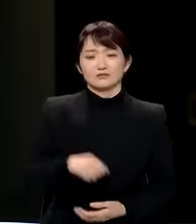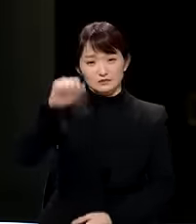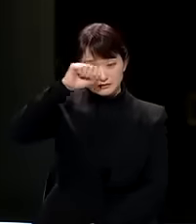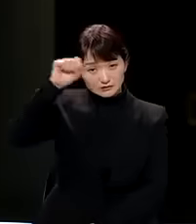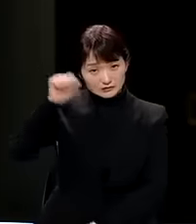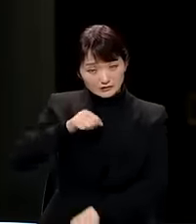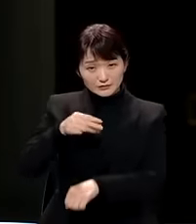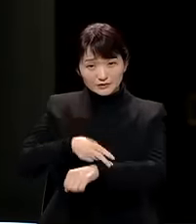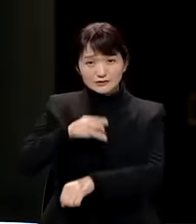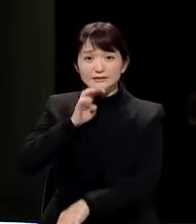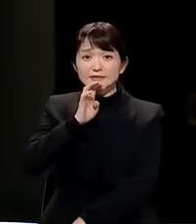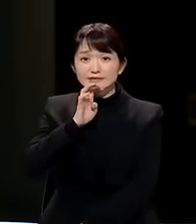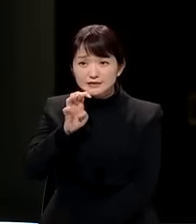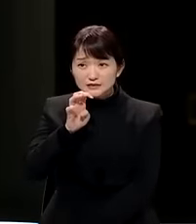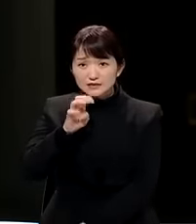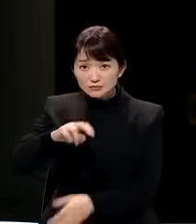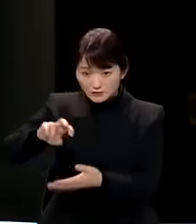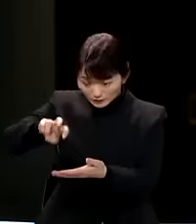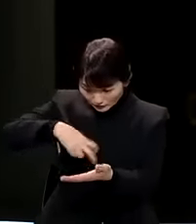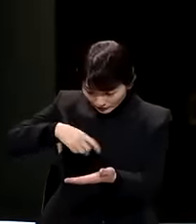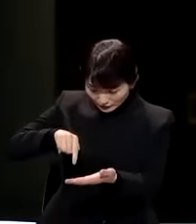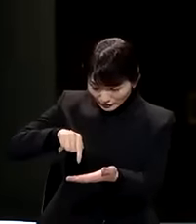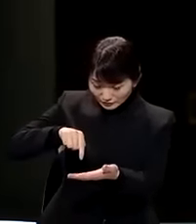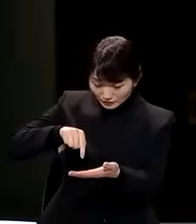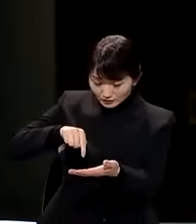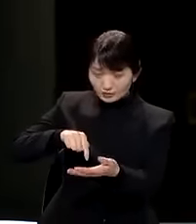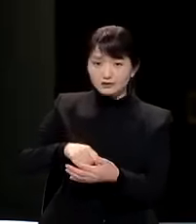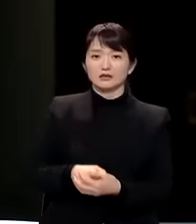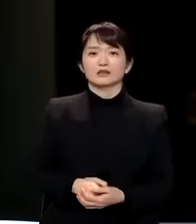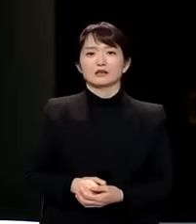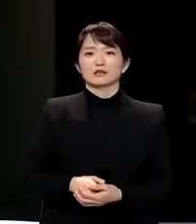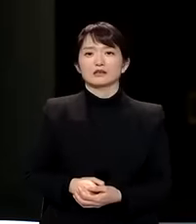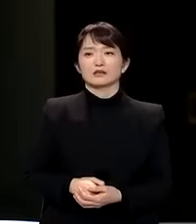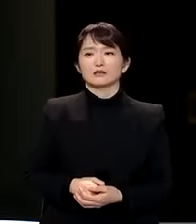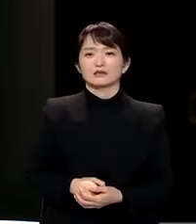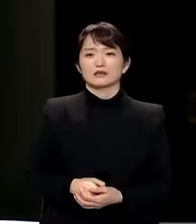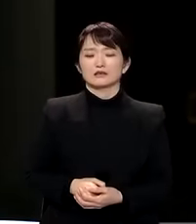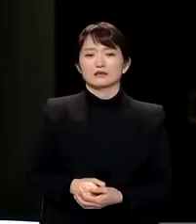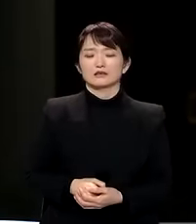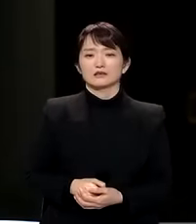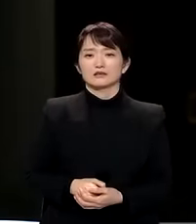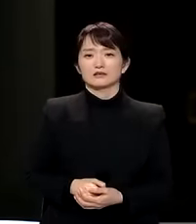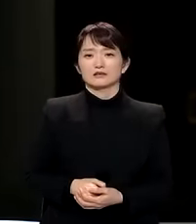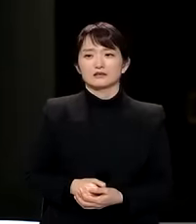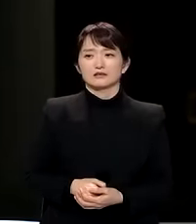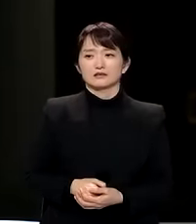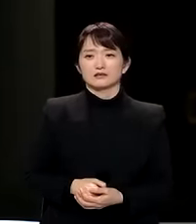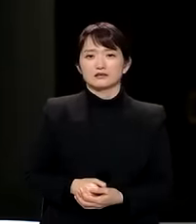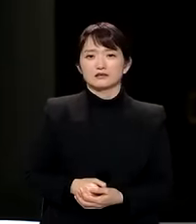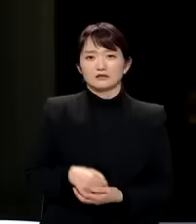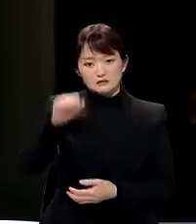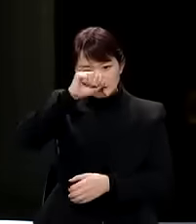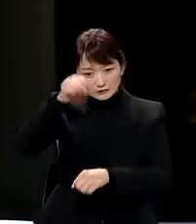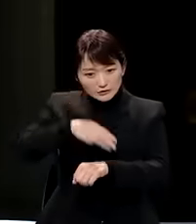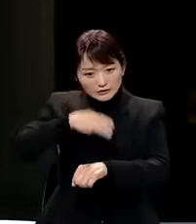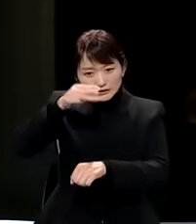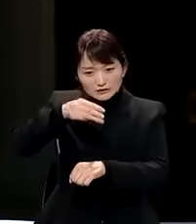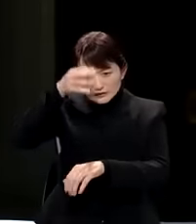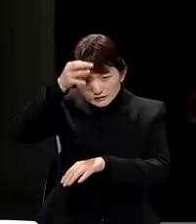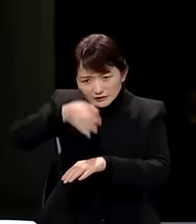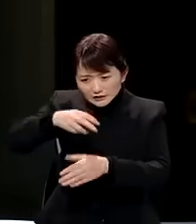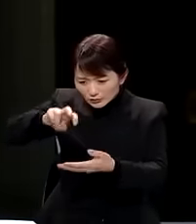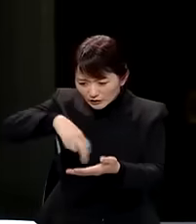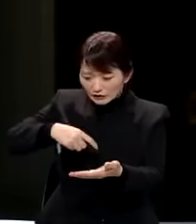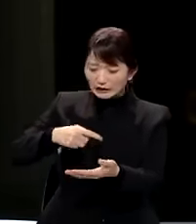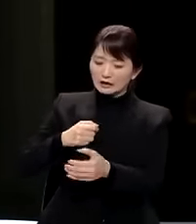3시 40분에는 띵동 와 가지고 딱 봤더니 당연히 사과 사과 문자를 그 시간에 보낸다는 것도 황당하지만 그래도